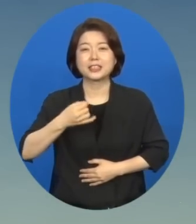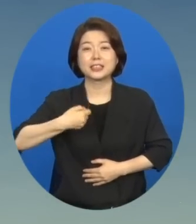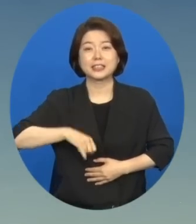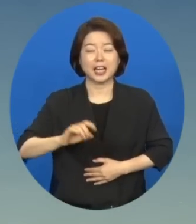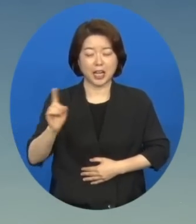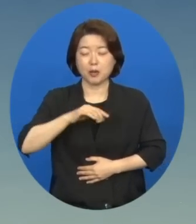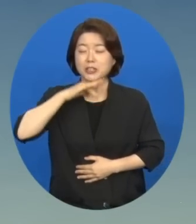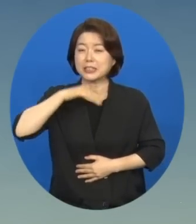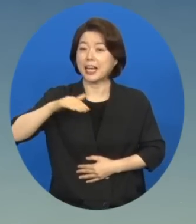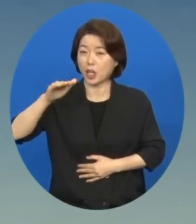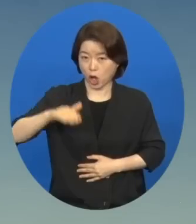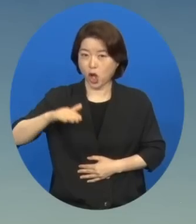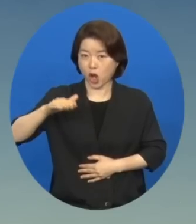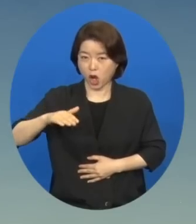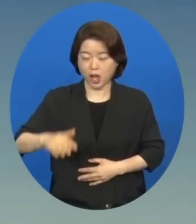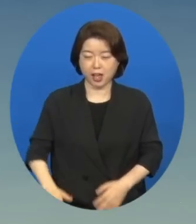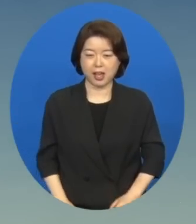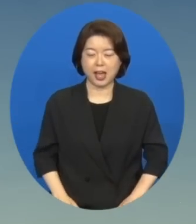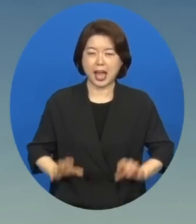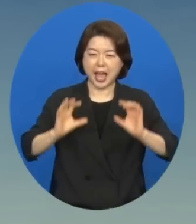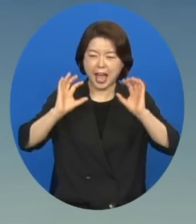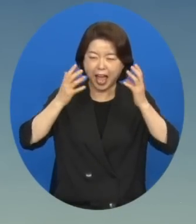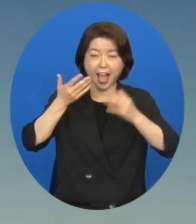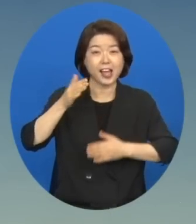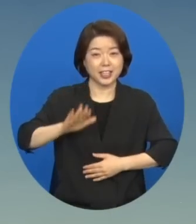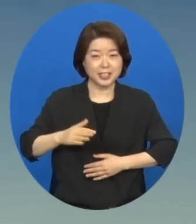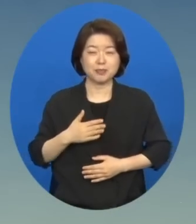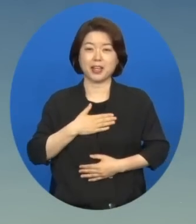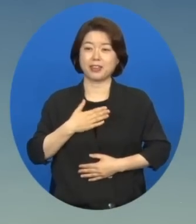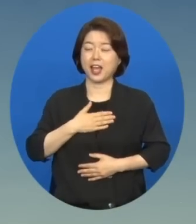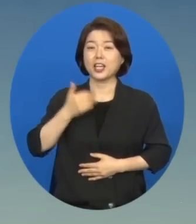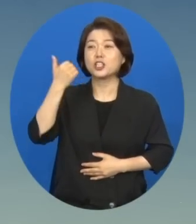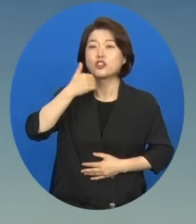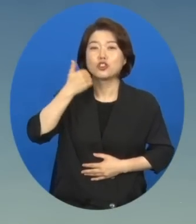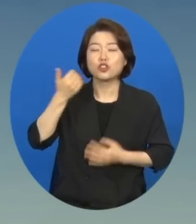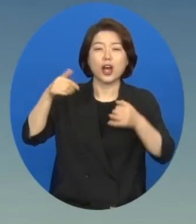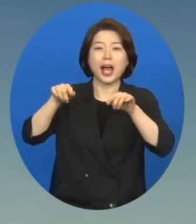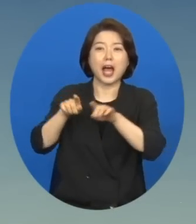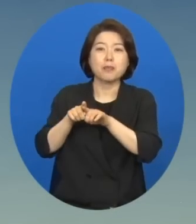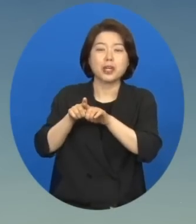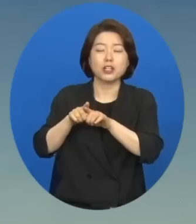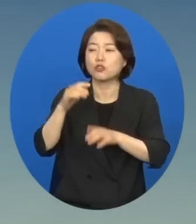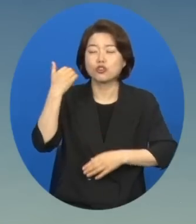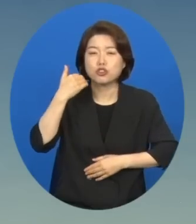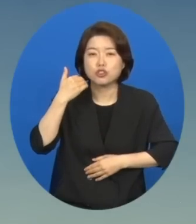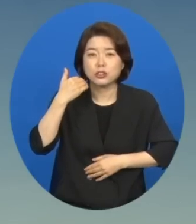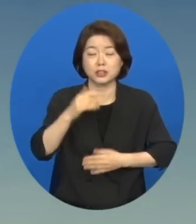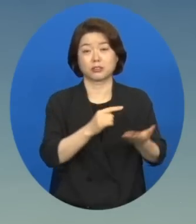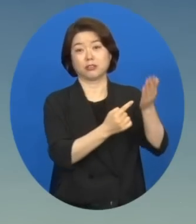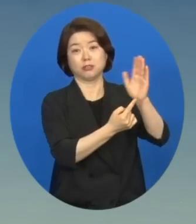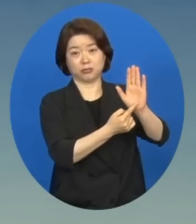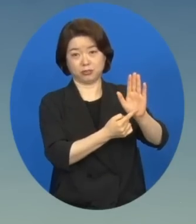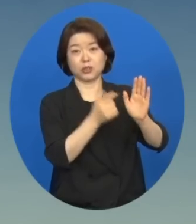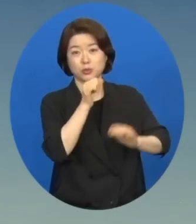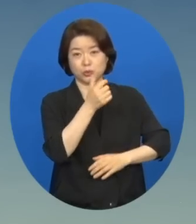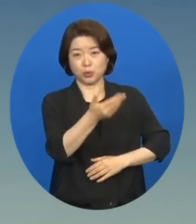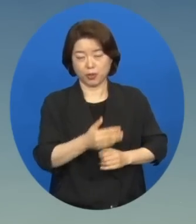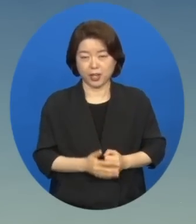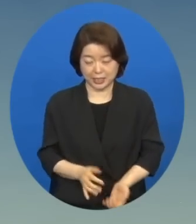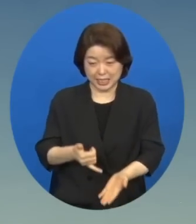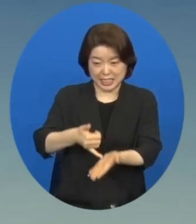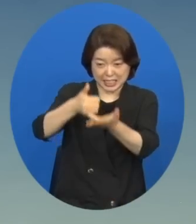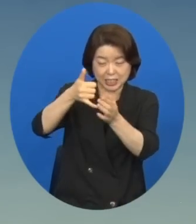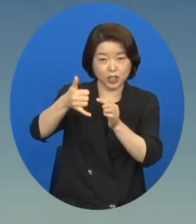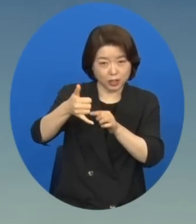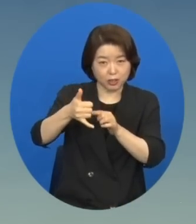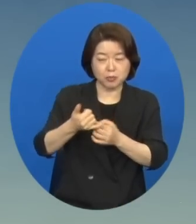나이가 어리더라도 갓난아이더라도 저는 누구누구와 함께 삽니다. 인격이라는 말은 함께 살